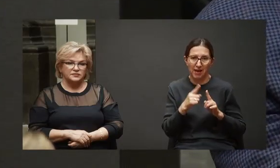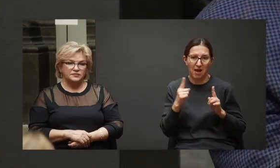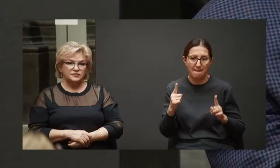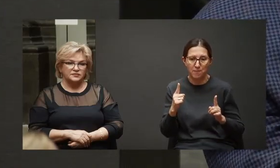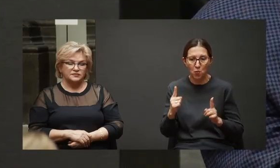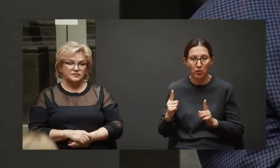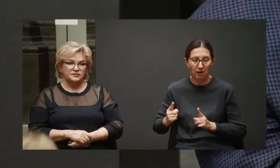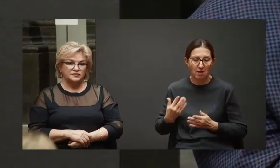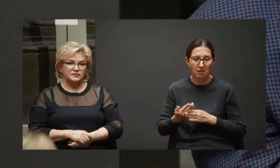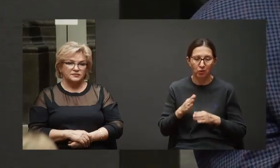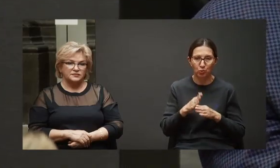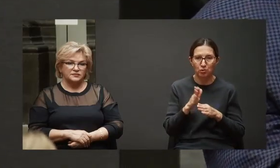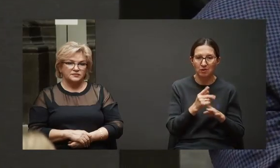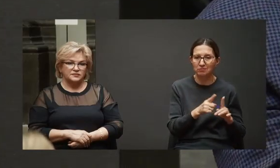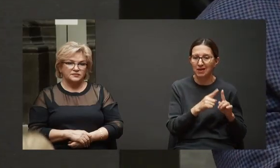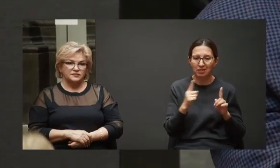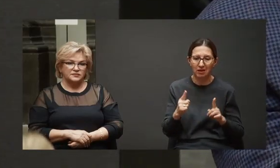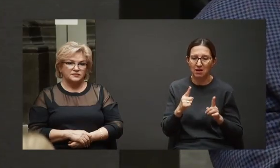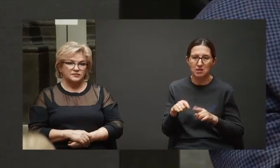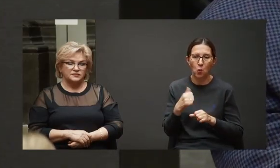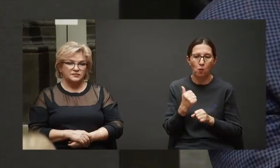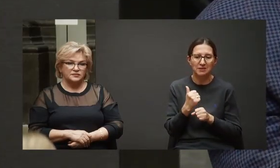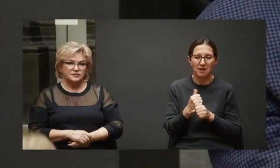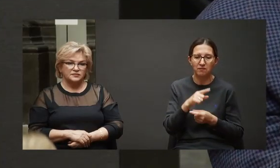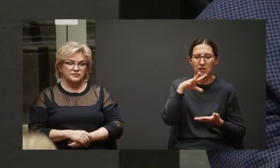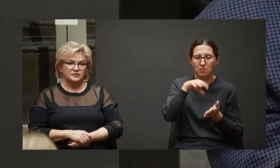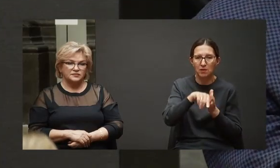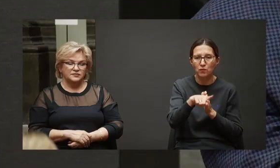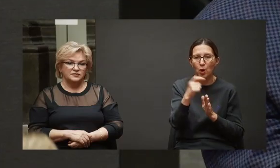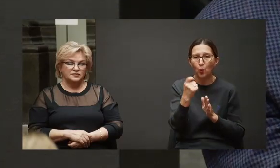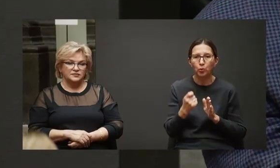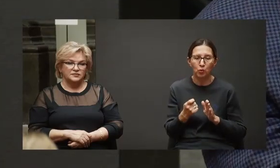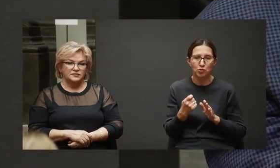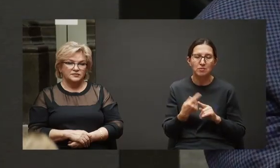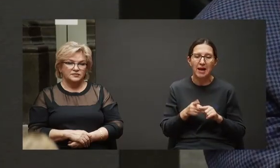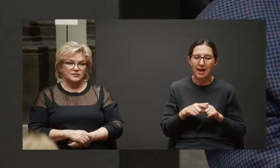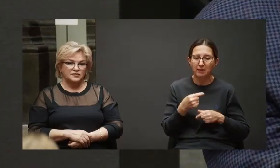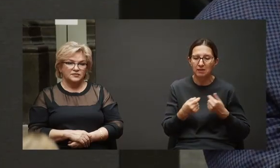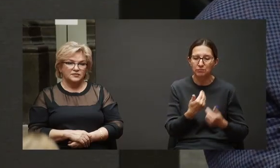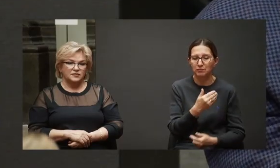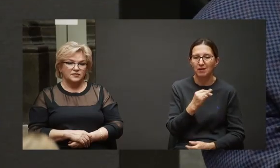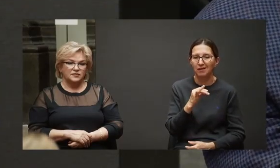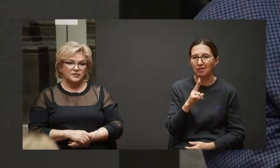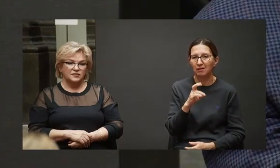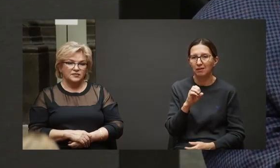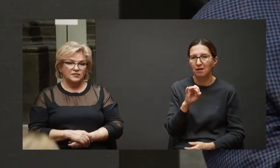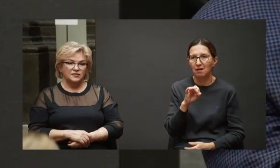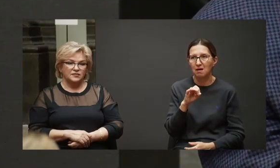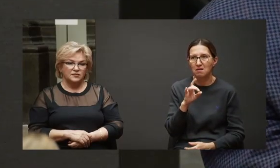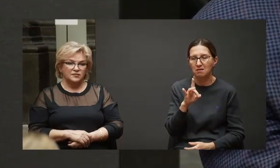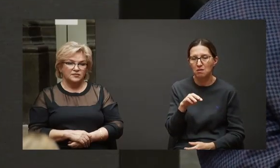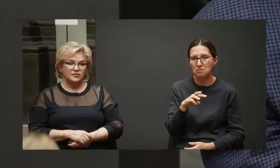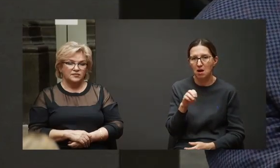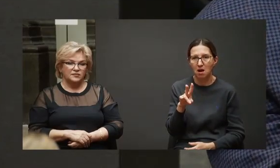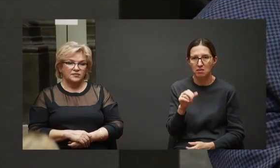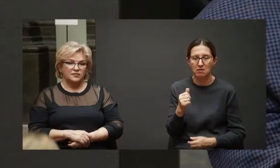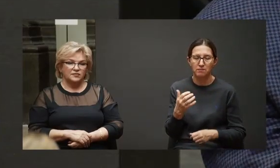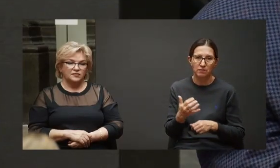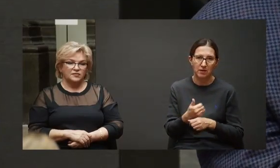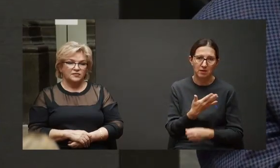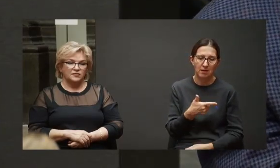которые разделяются основными художниками этой эпохи, это вот наследие Винкельмана. И, в общем, Гёте,